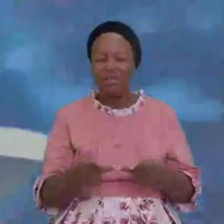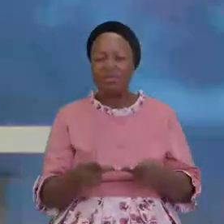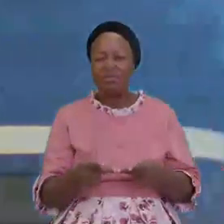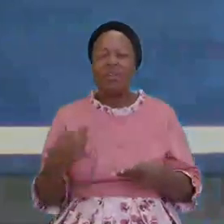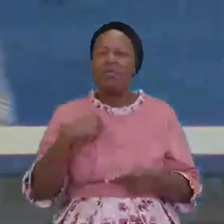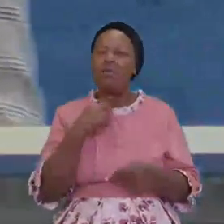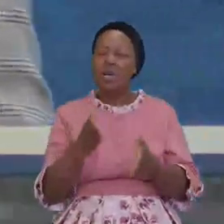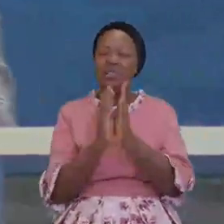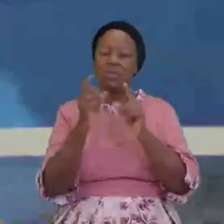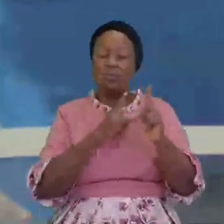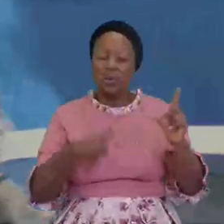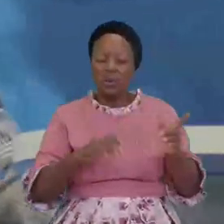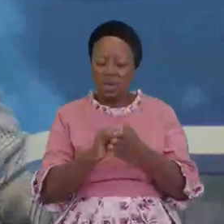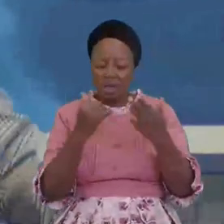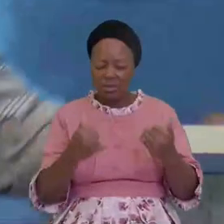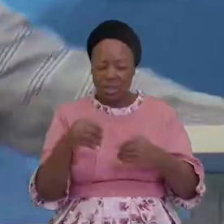du Seigneur partout.